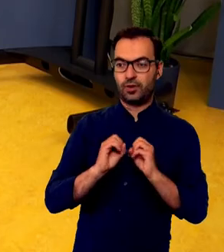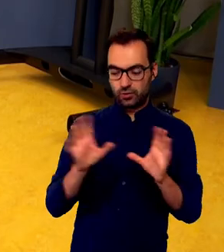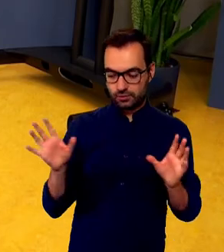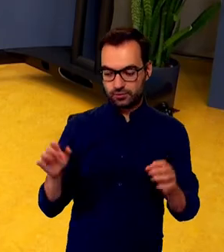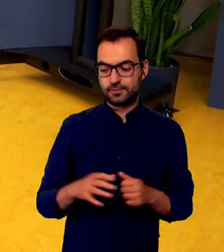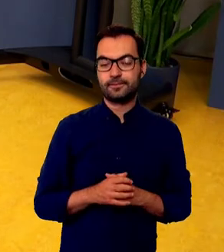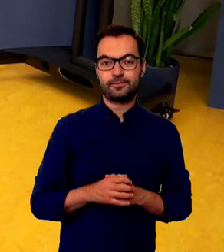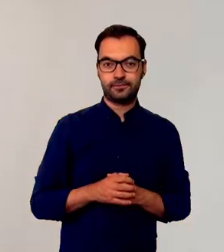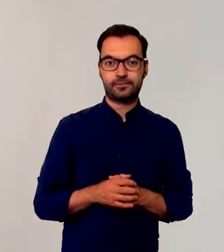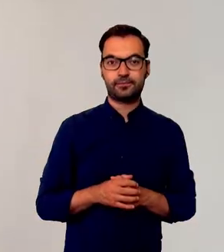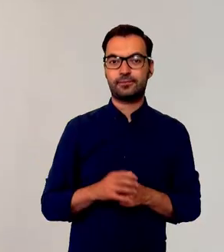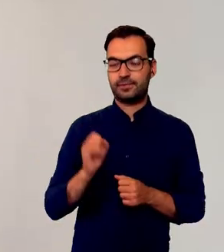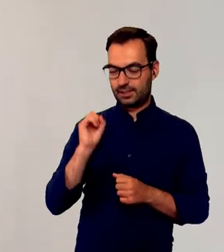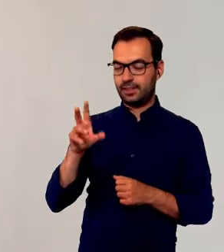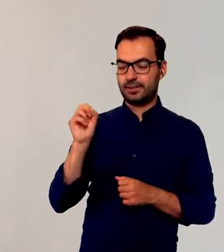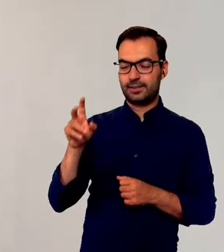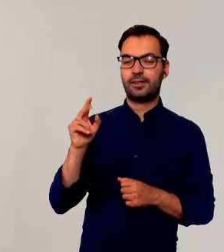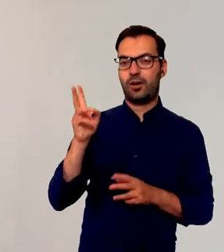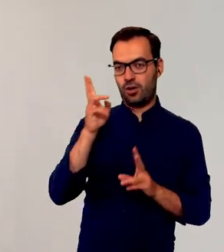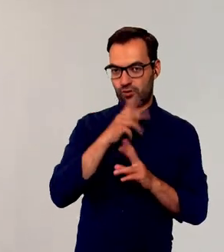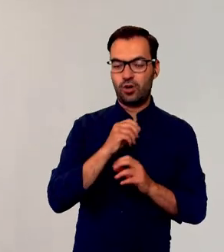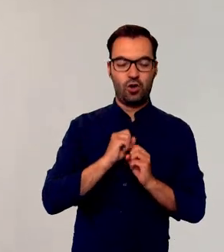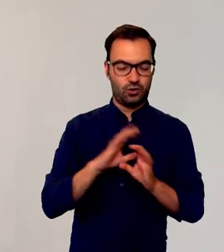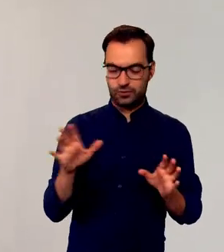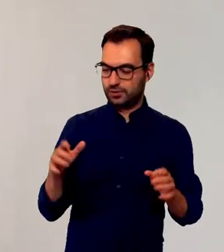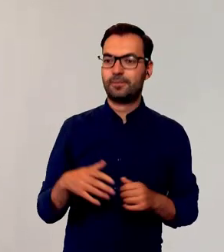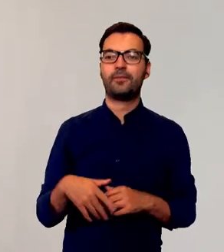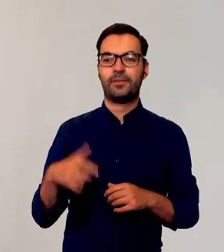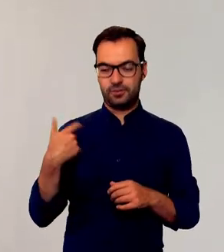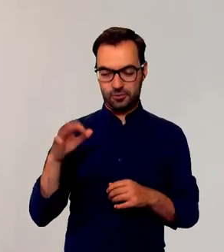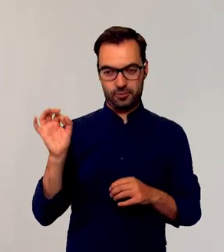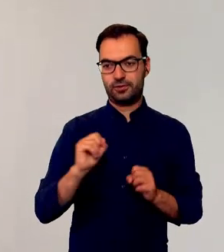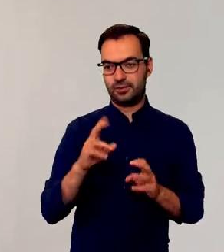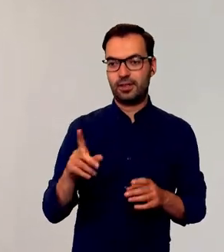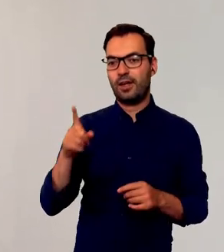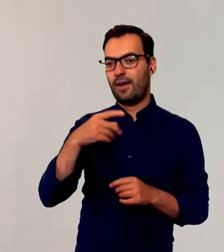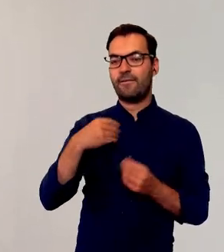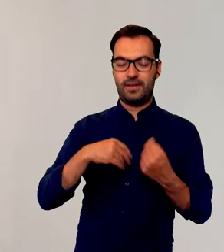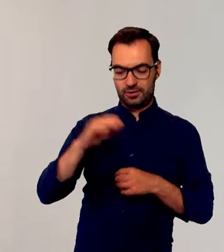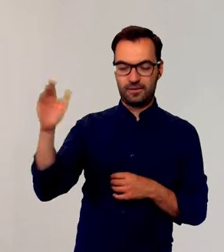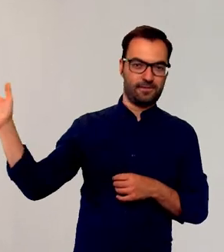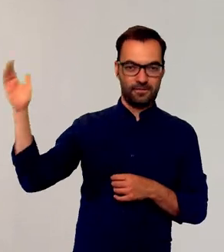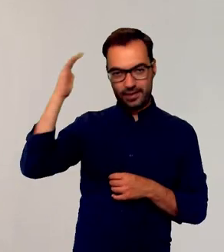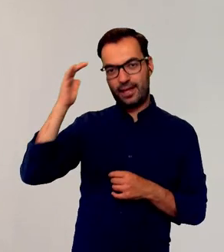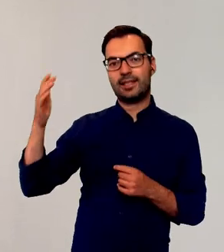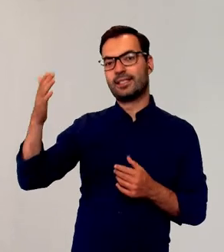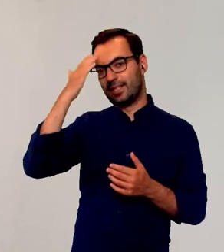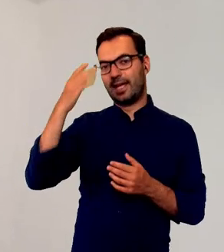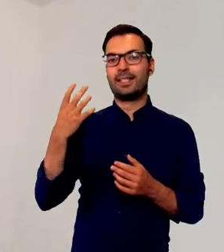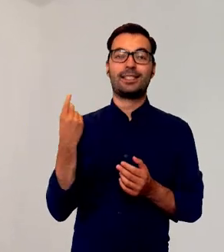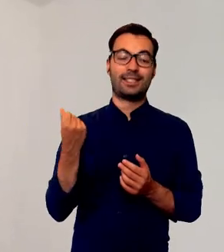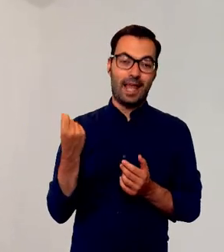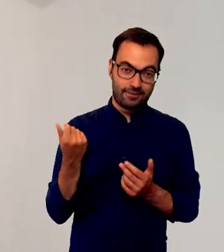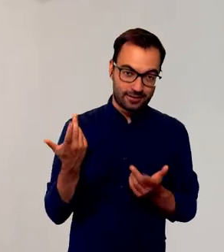oczywiście, oczywiście. Trzy razy oczywiście. Zdecydowanie tak jest, zdecydowanie wiedzą, zdecydowanie znają